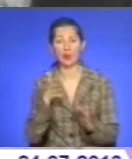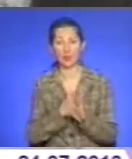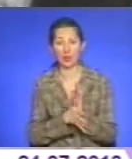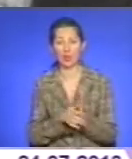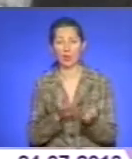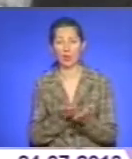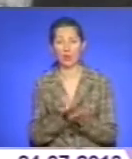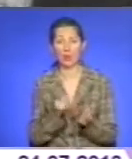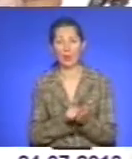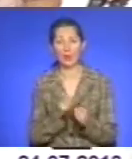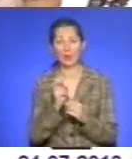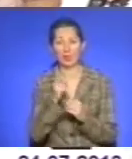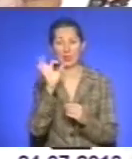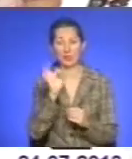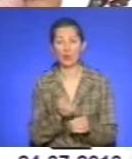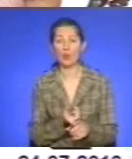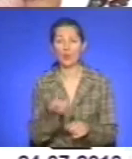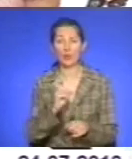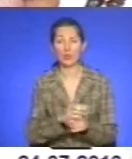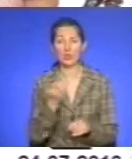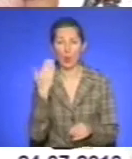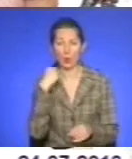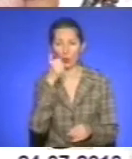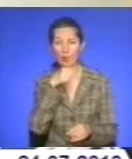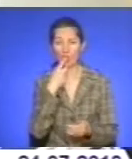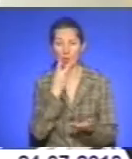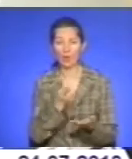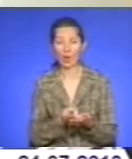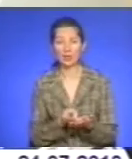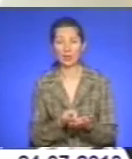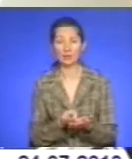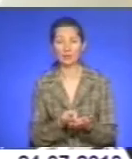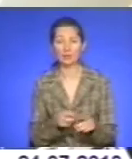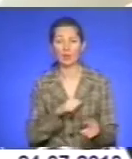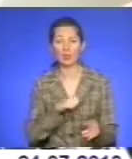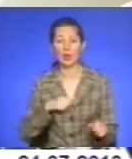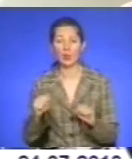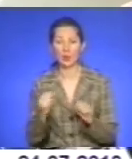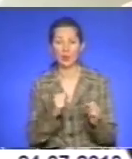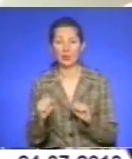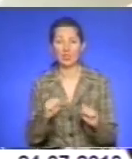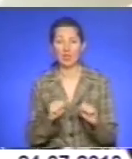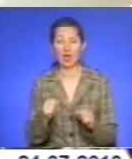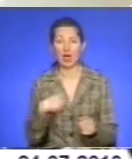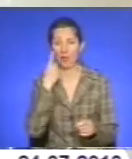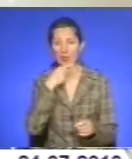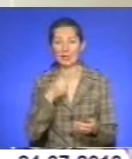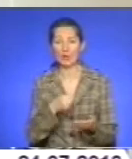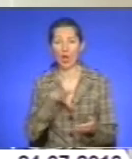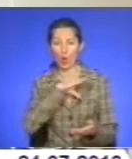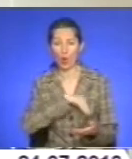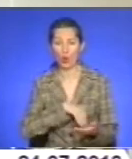на 12% перевищила минулорічний показник. Самозабезпечення власними доходами на виплату пенсій